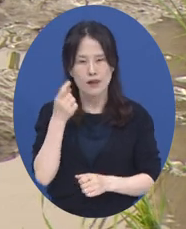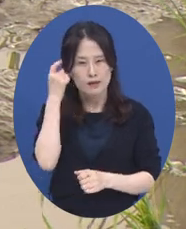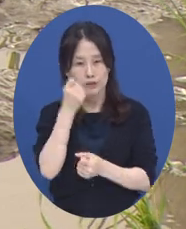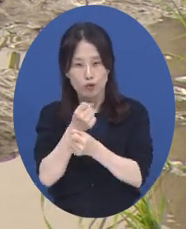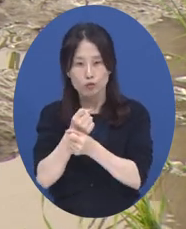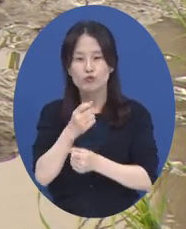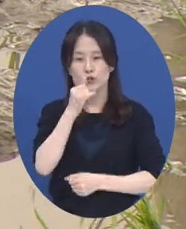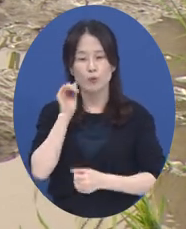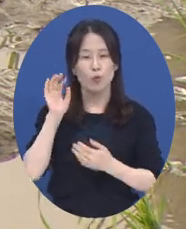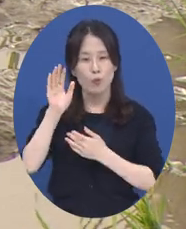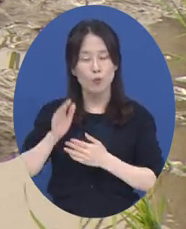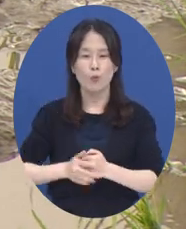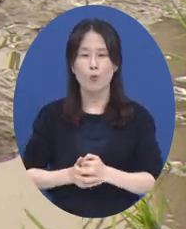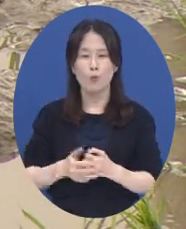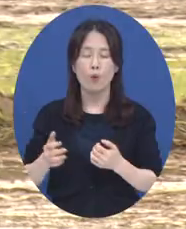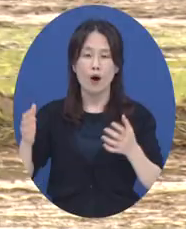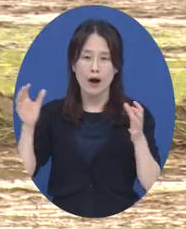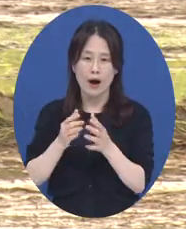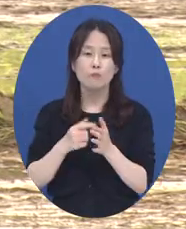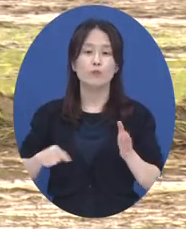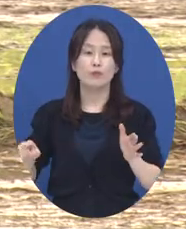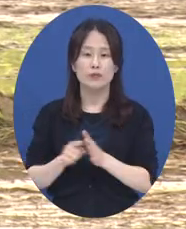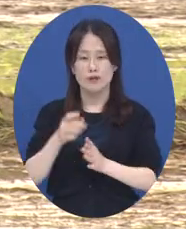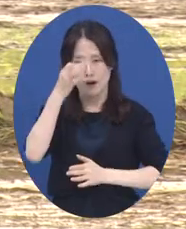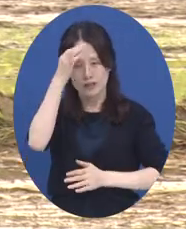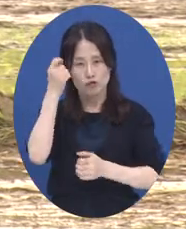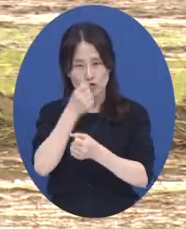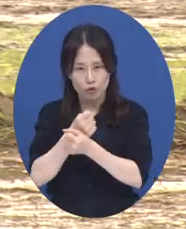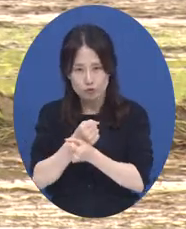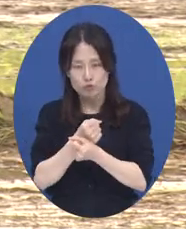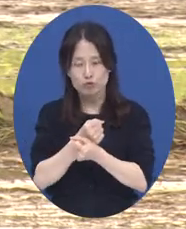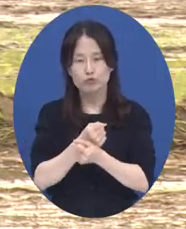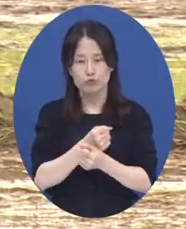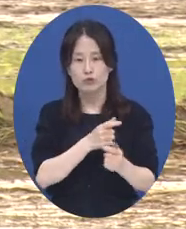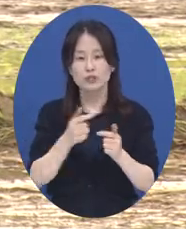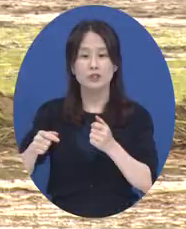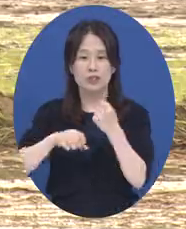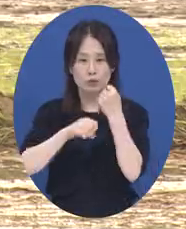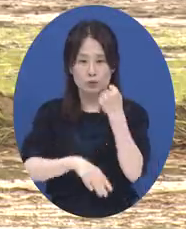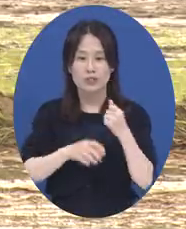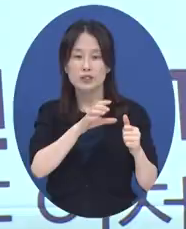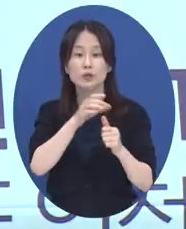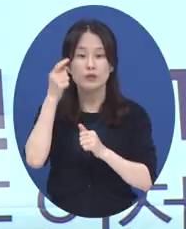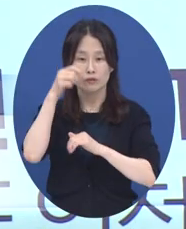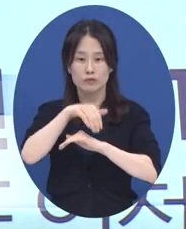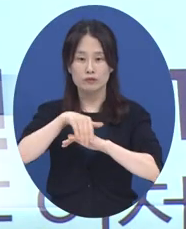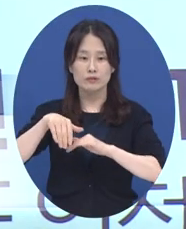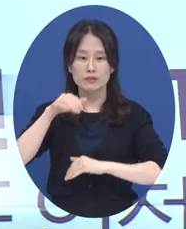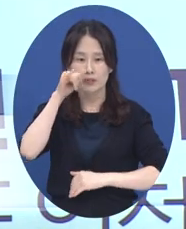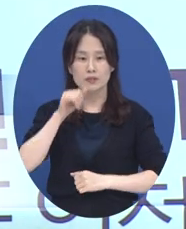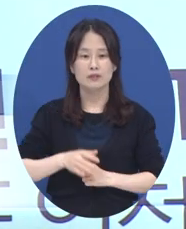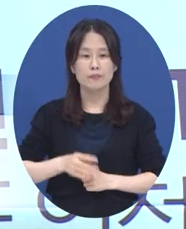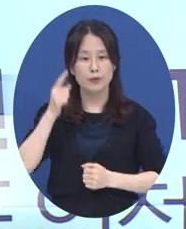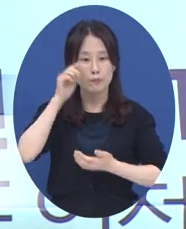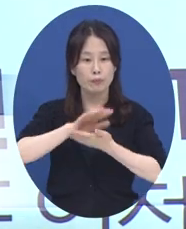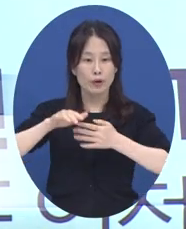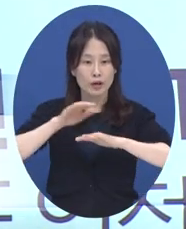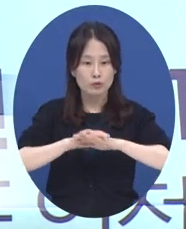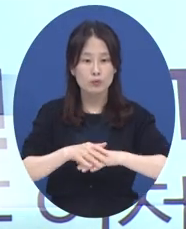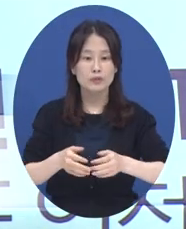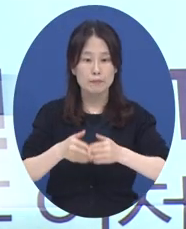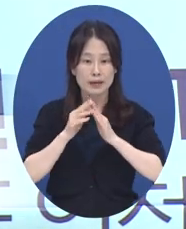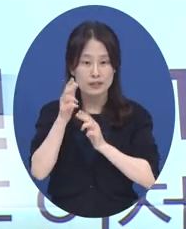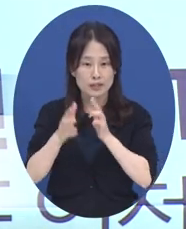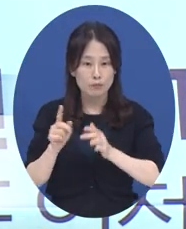향후 남북 농업 협력을 위한 기술 개발과 연구 터전으로 활용할 예정입니다 평화 농장 조성 사업은